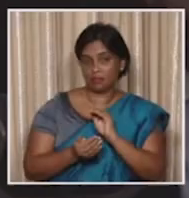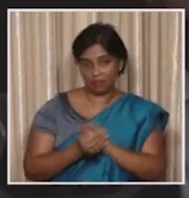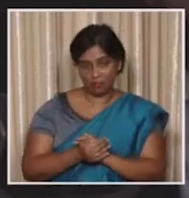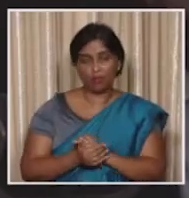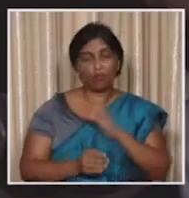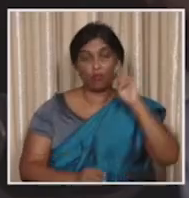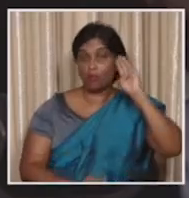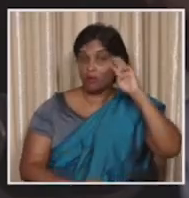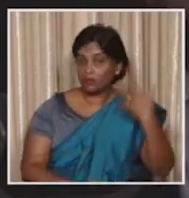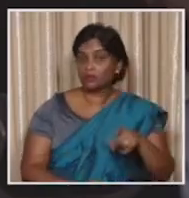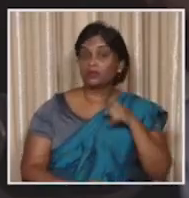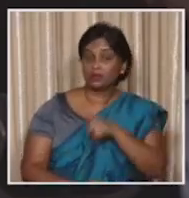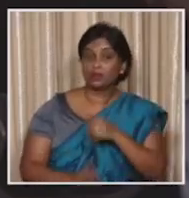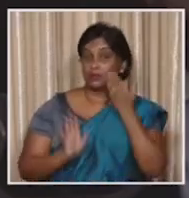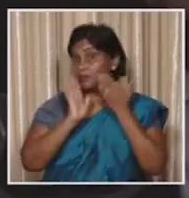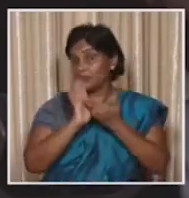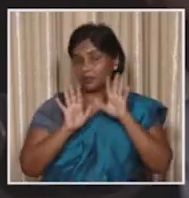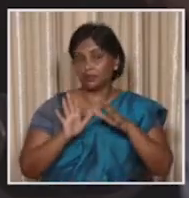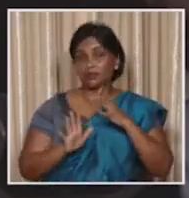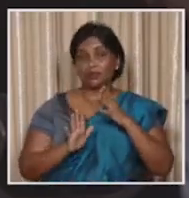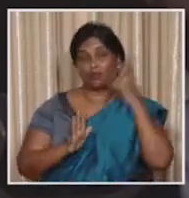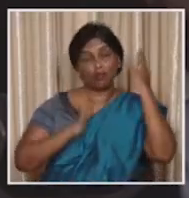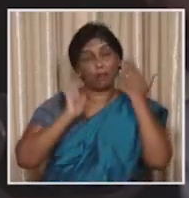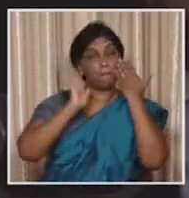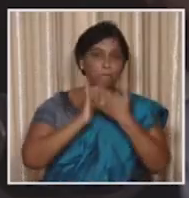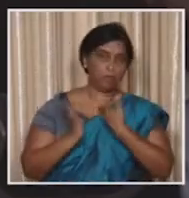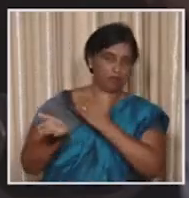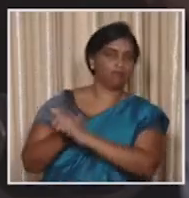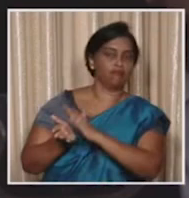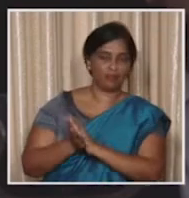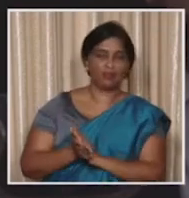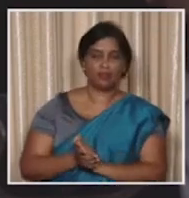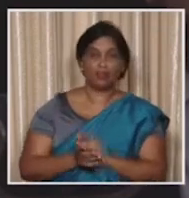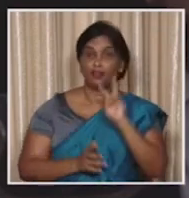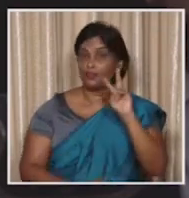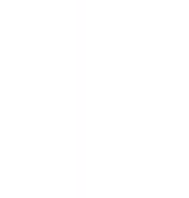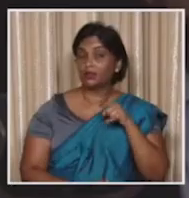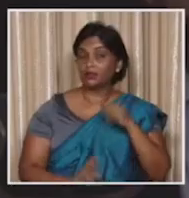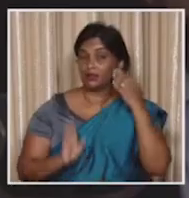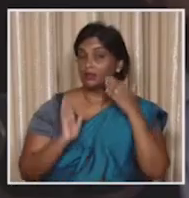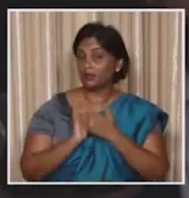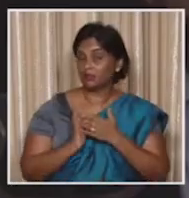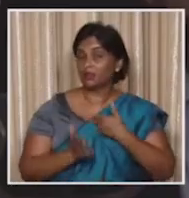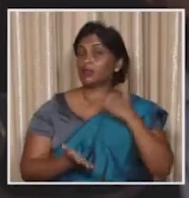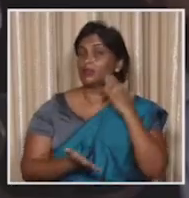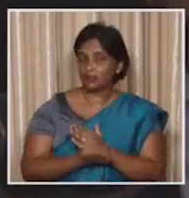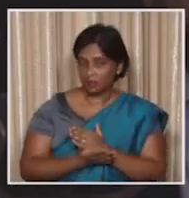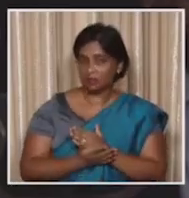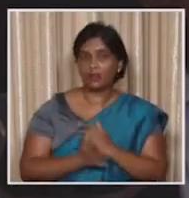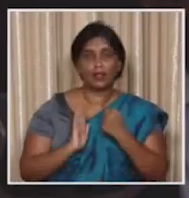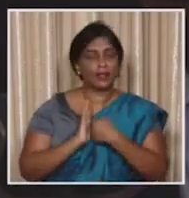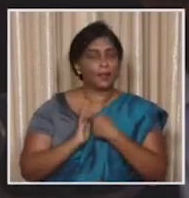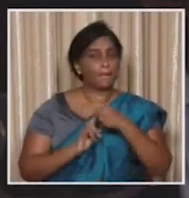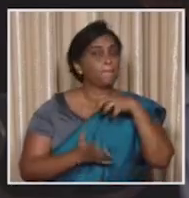முன்னெடுக்கப்பட்டிருந்தது. குறிப்பாக அந்த நினைவேந்தல் நிகழ்வு 27ஆம் தேதி நடைபெறுவதை தடுப்பதற்கு கிழக்கு மாகாணம் முழுவதிலும் போலீசாரை பயன்படுத்தி